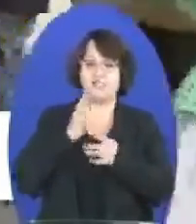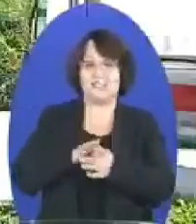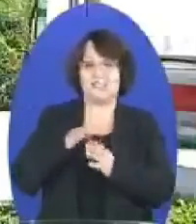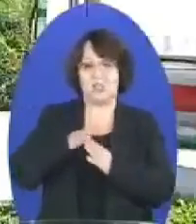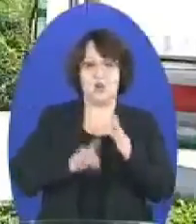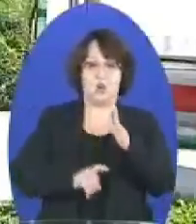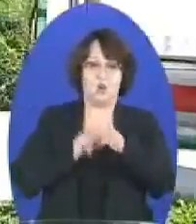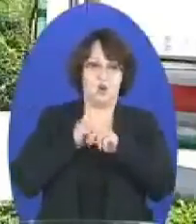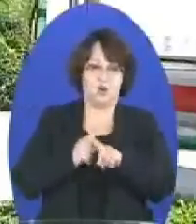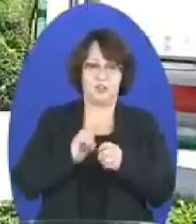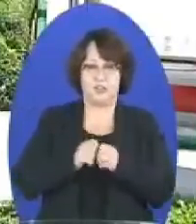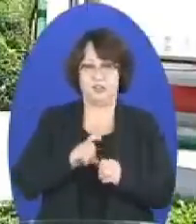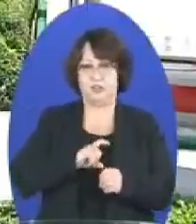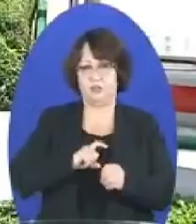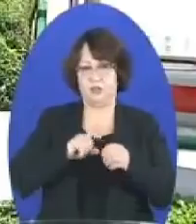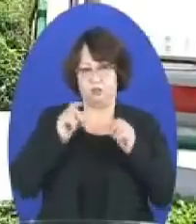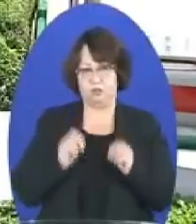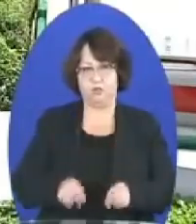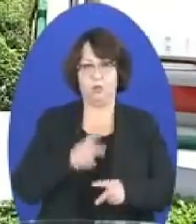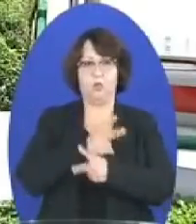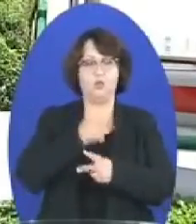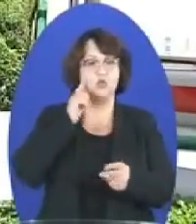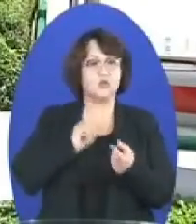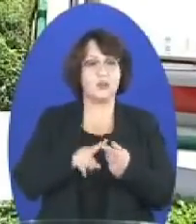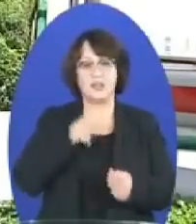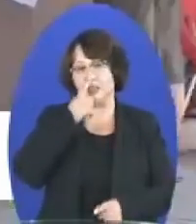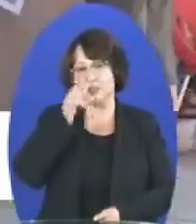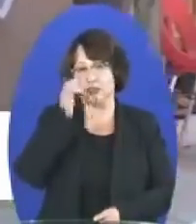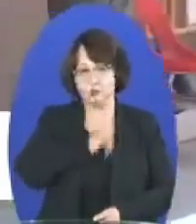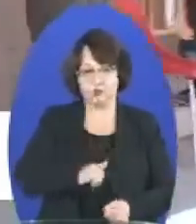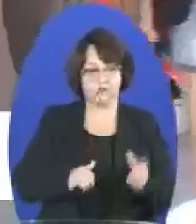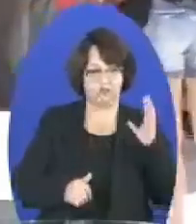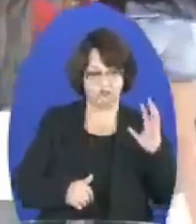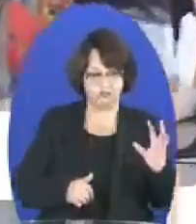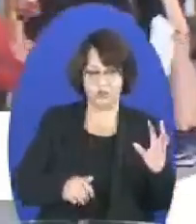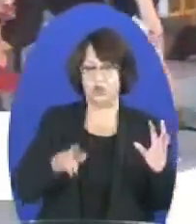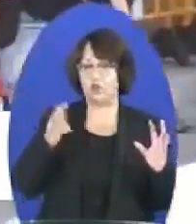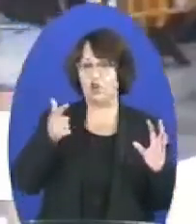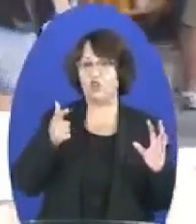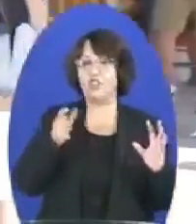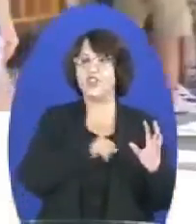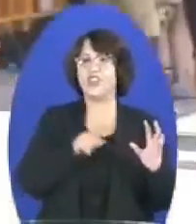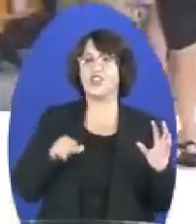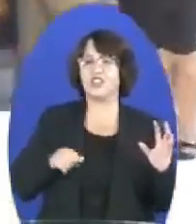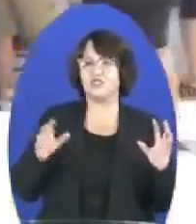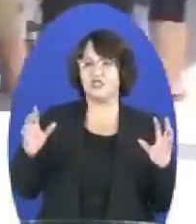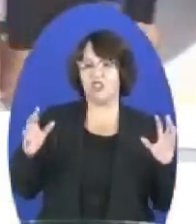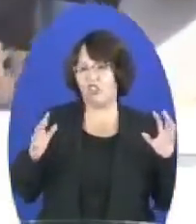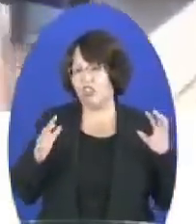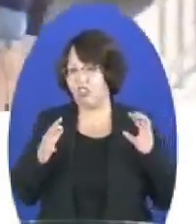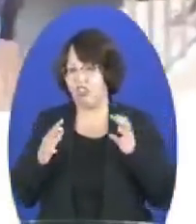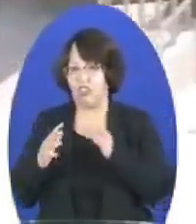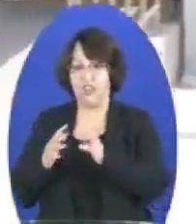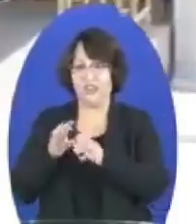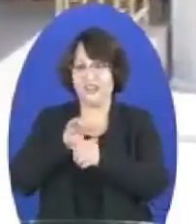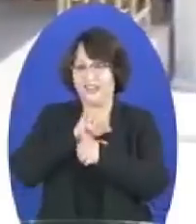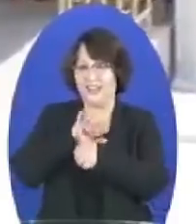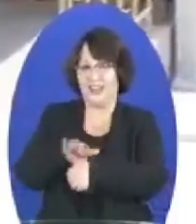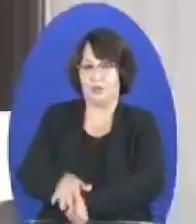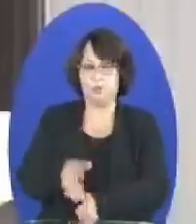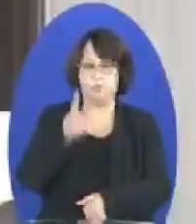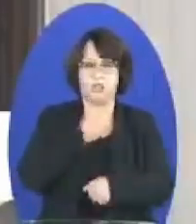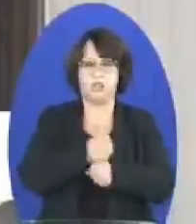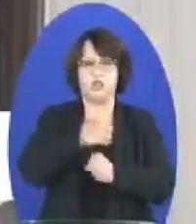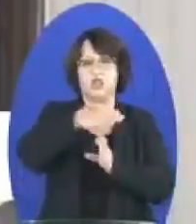хэмжээ авах эрхтэй болж байгаа юм байна. Энэхүү хуулийн зорилго нь Хятадын талаас Хонконгийн ард түмний эсрэг дарангуйлах хандлагатай үйл ажиллагаа явуулахаас